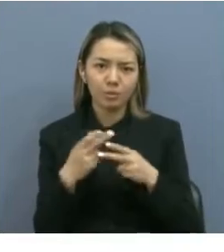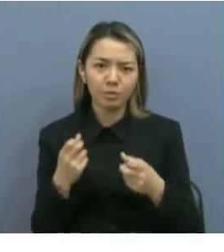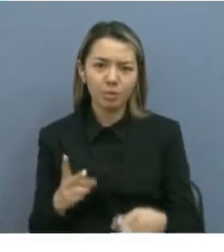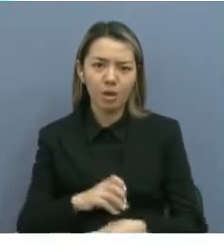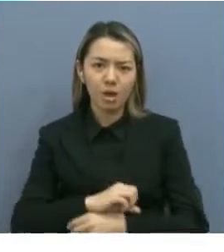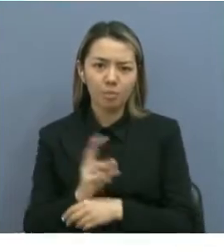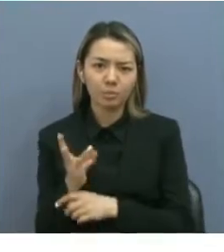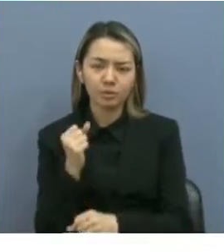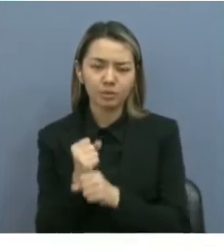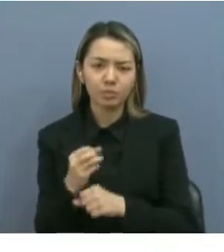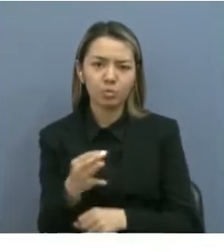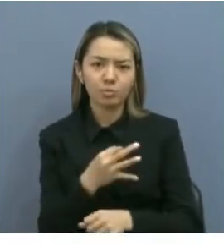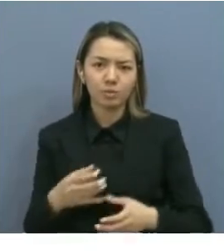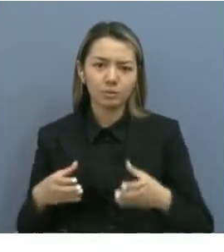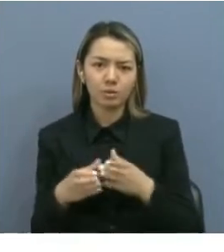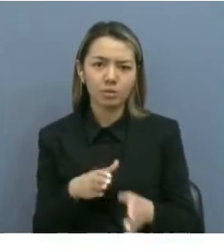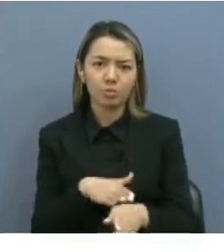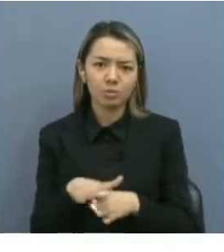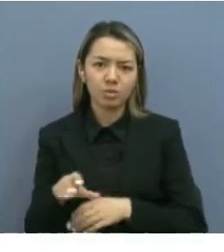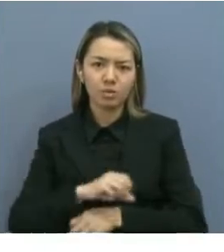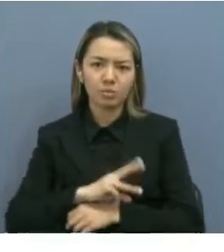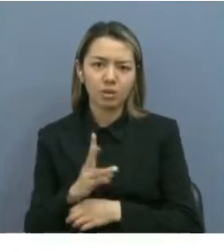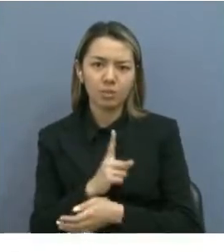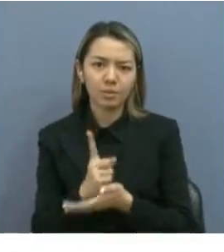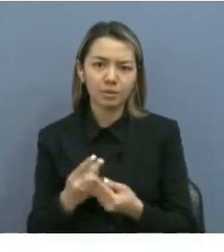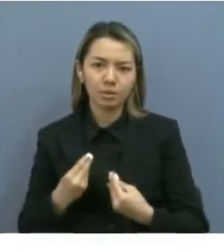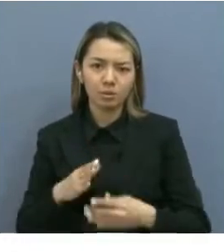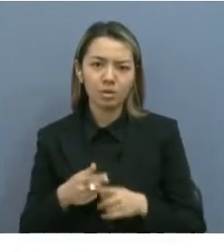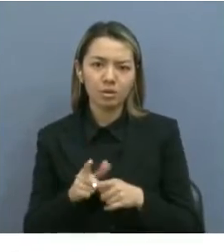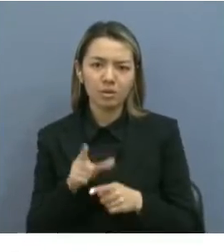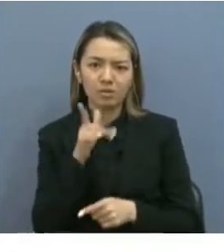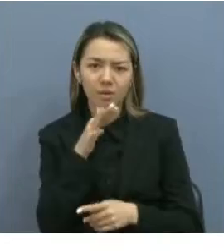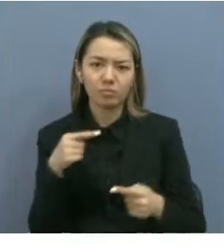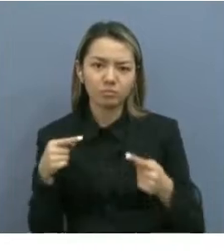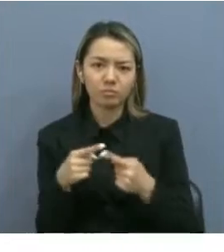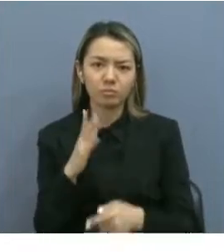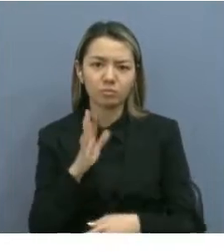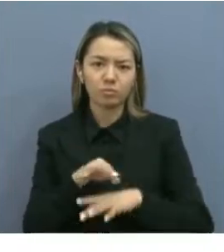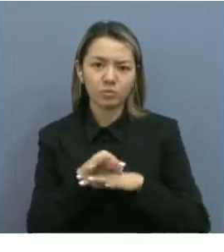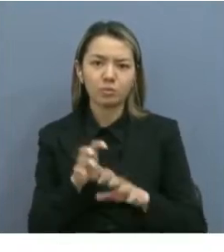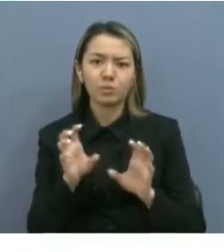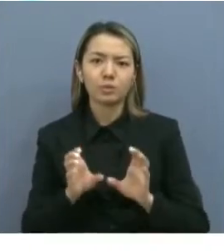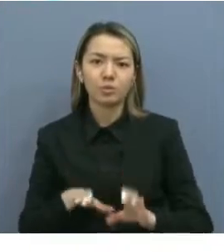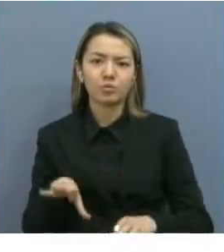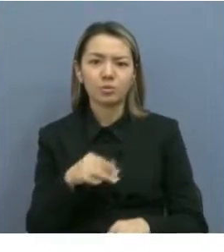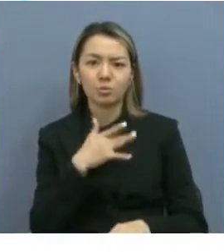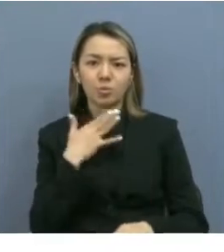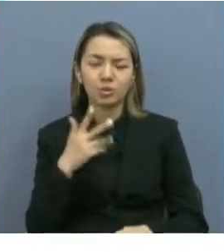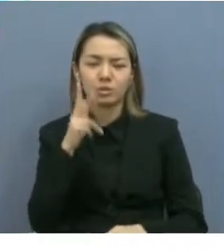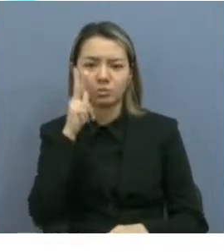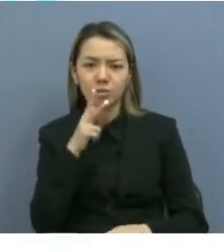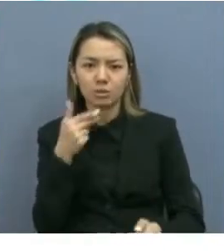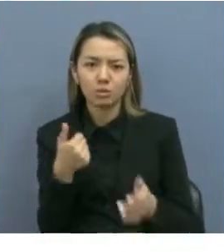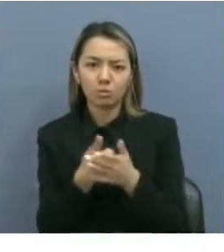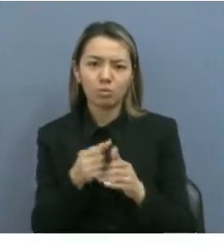қамтамасыз ету. Әкімдер өңірлік әскерді толық қамтуға міндеттемейді. Ол мерзім мен адам санасына да қатысты. Заңға сәйкес жиындар көп дегенде 3 айға